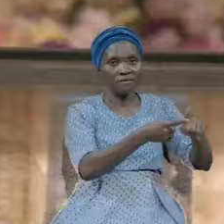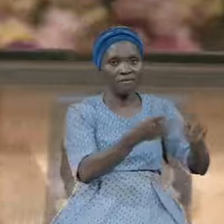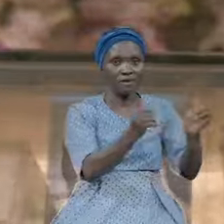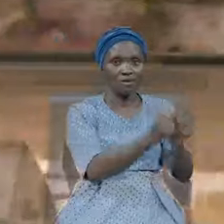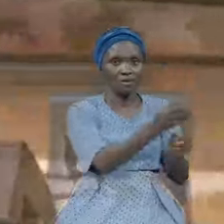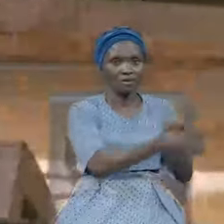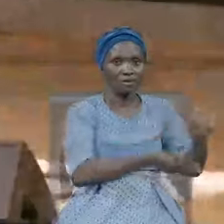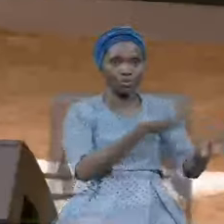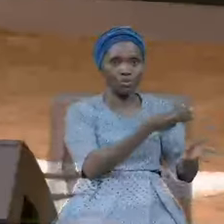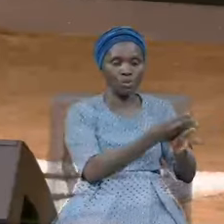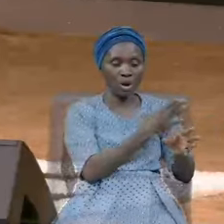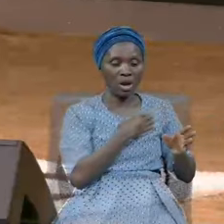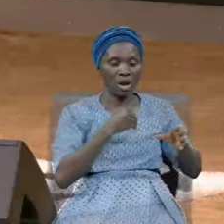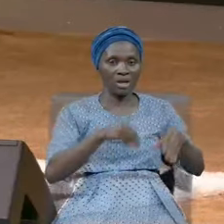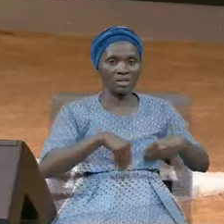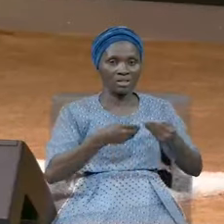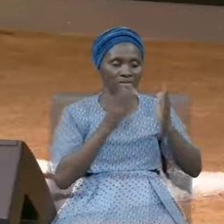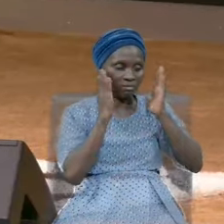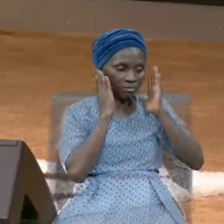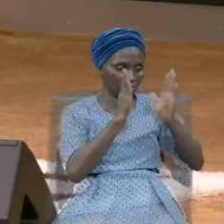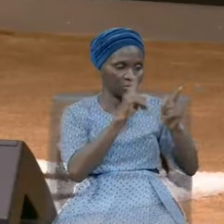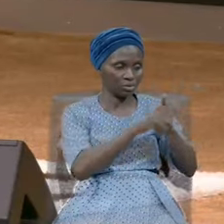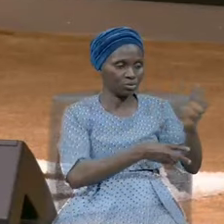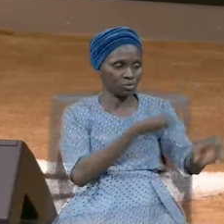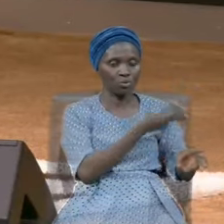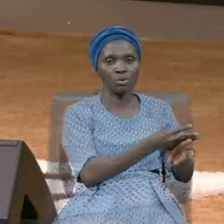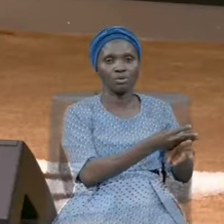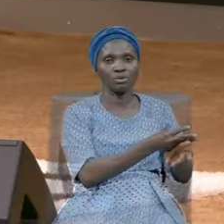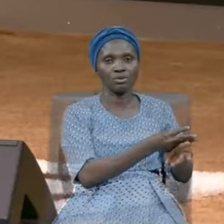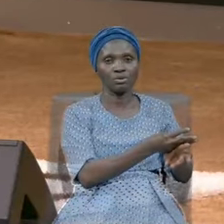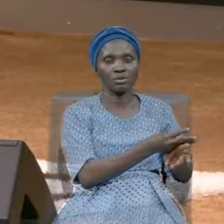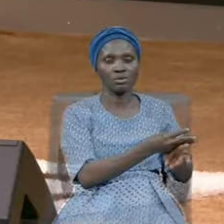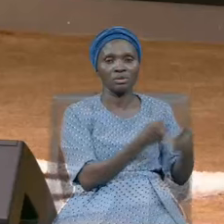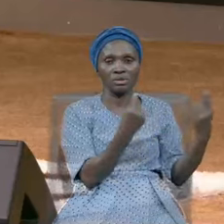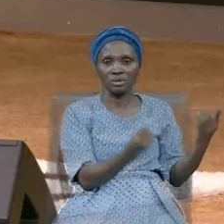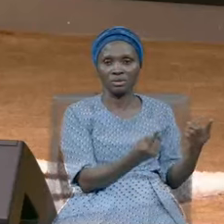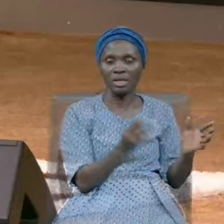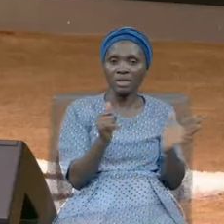l'attention au monde et aime le monde, ça c'est un adultère spirituel.